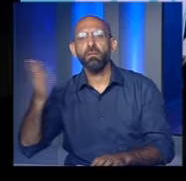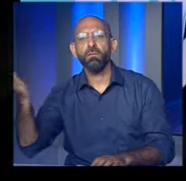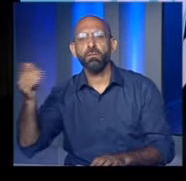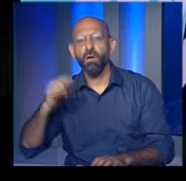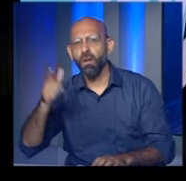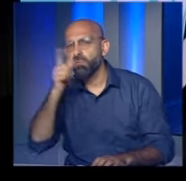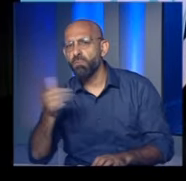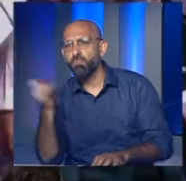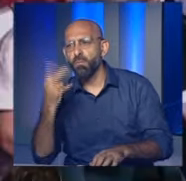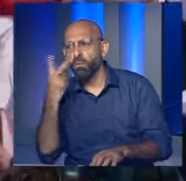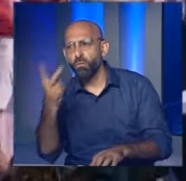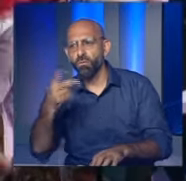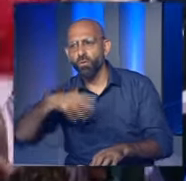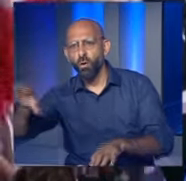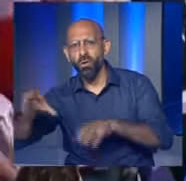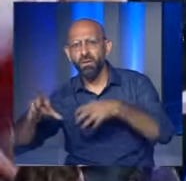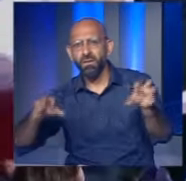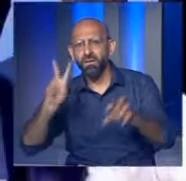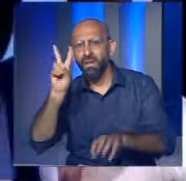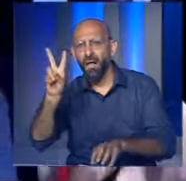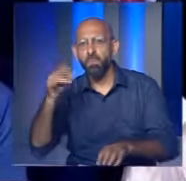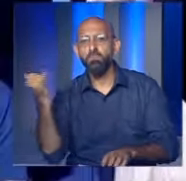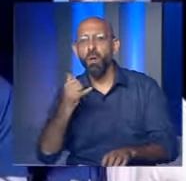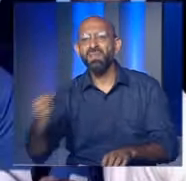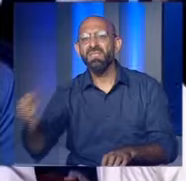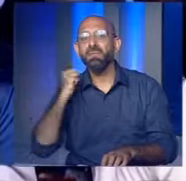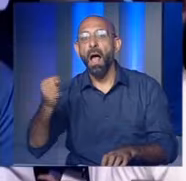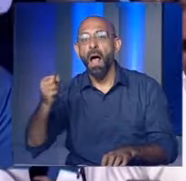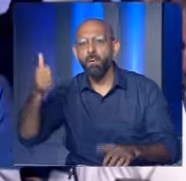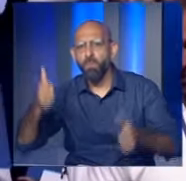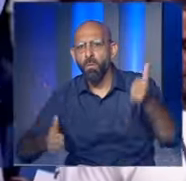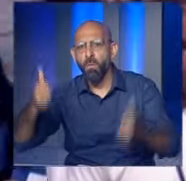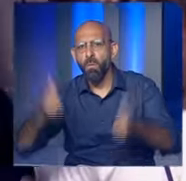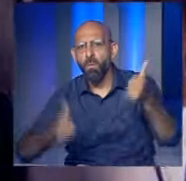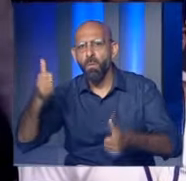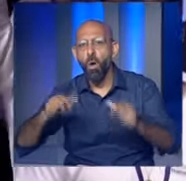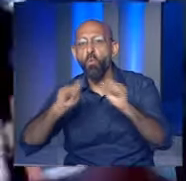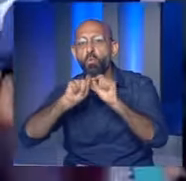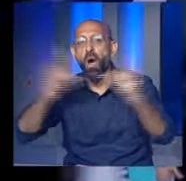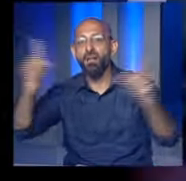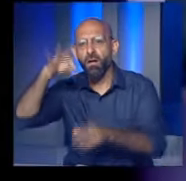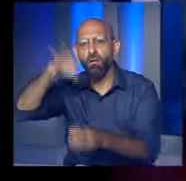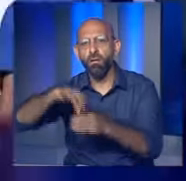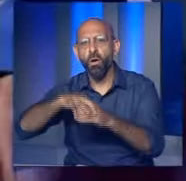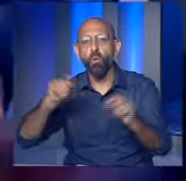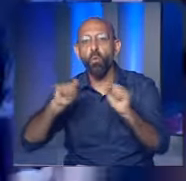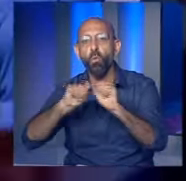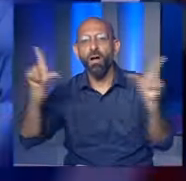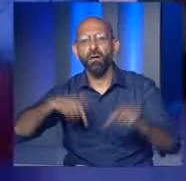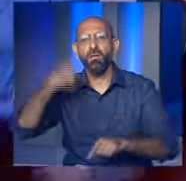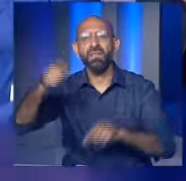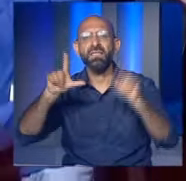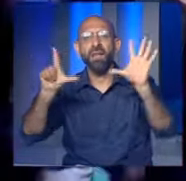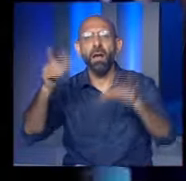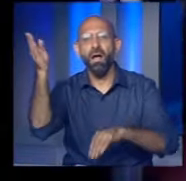للوسط ثالثا وفق استطلاعات لكن النظام الانتخابي المكون من جولتين قد يجعل من الصعب معرفه الفائز الا